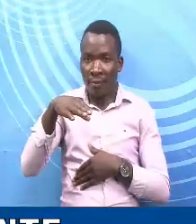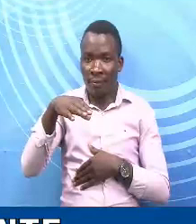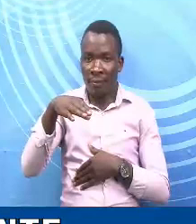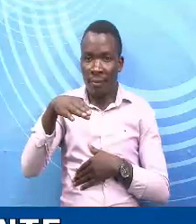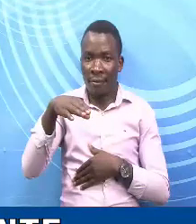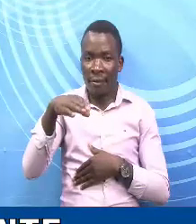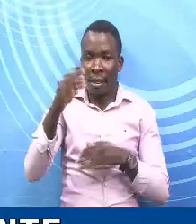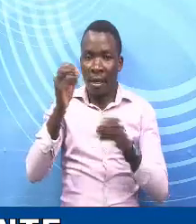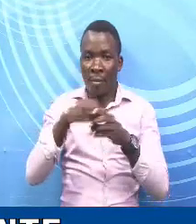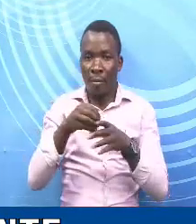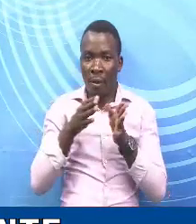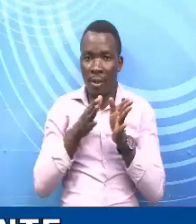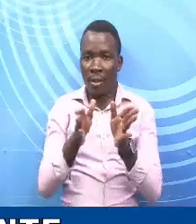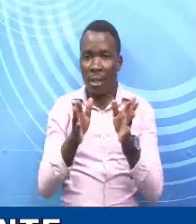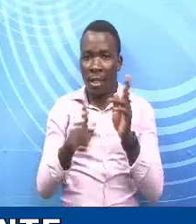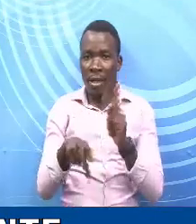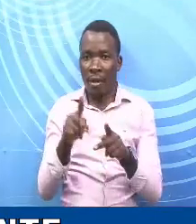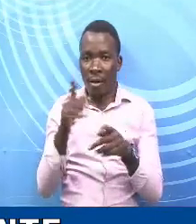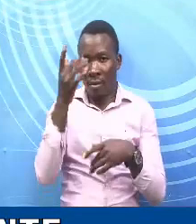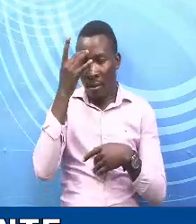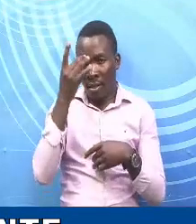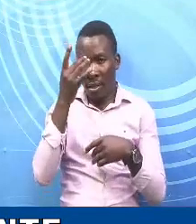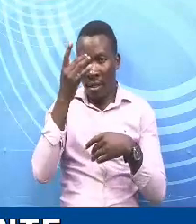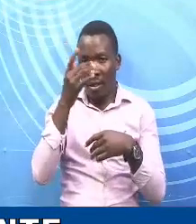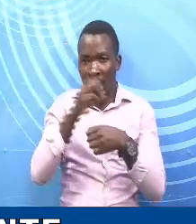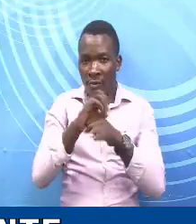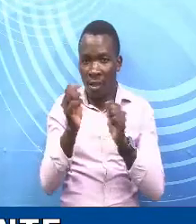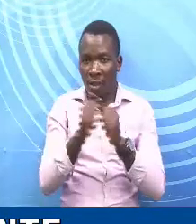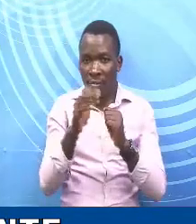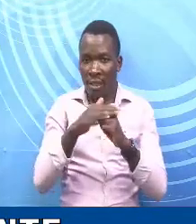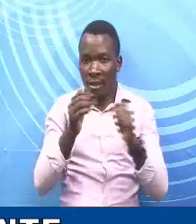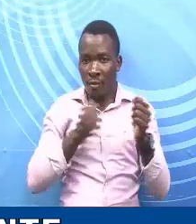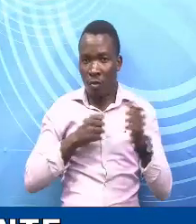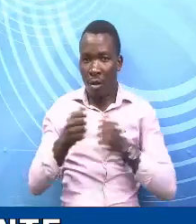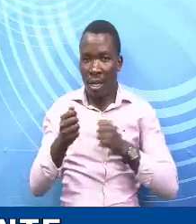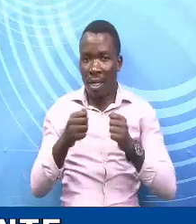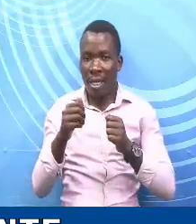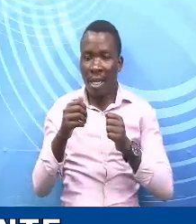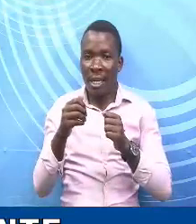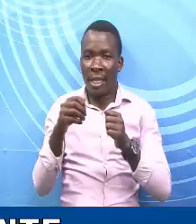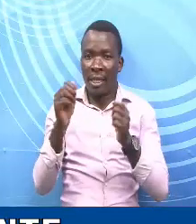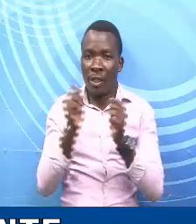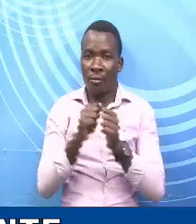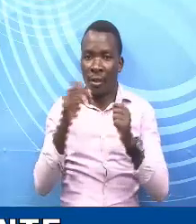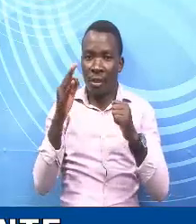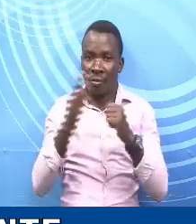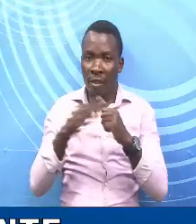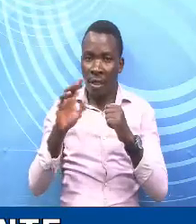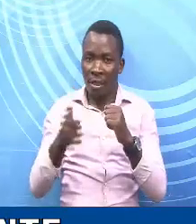bayo muri rusange abantu bamaze kwandura icyorezo cya COVID-19 mu Rwanda bamaze kugera ku